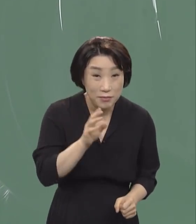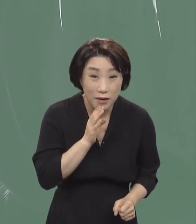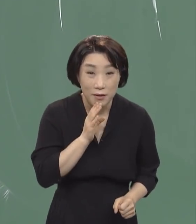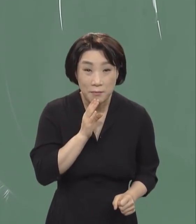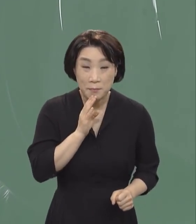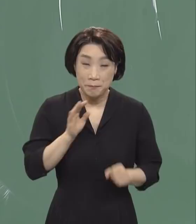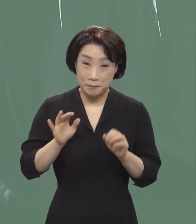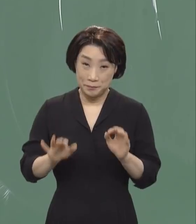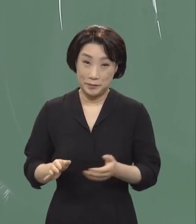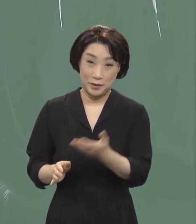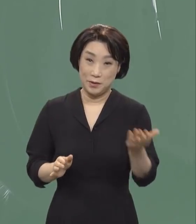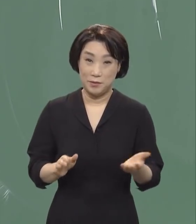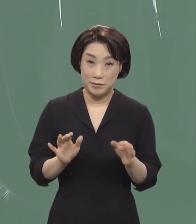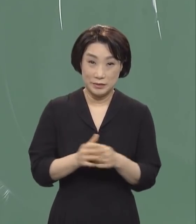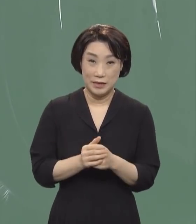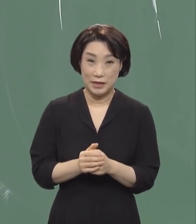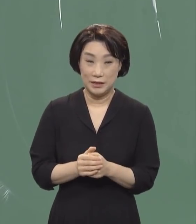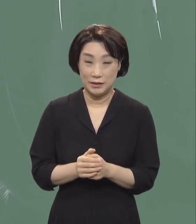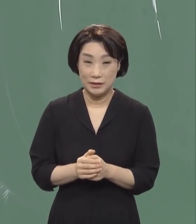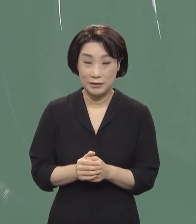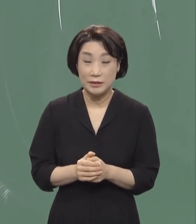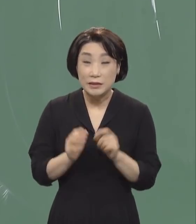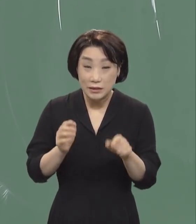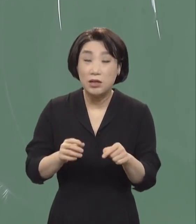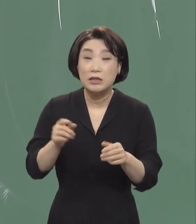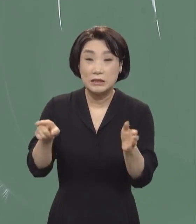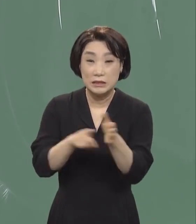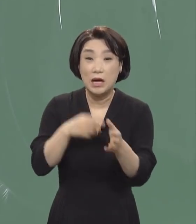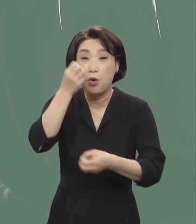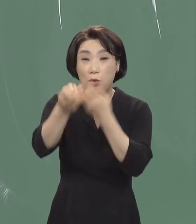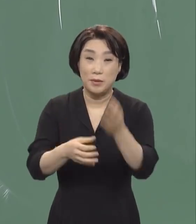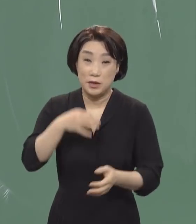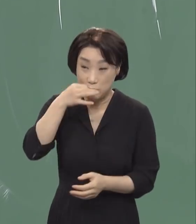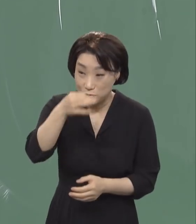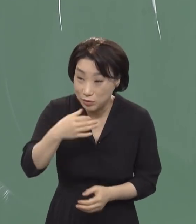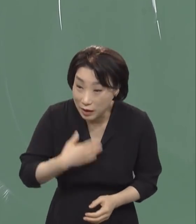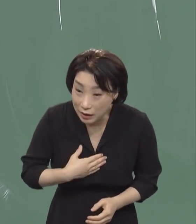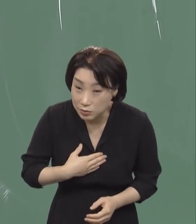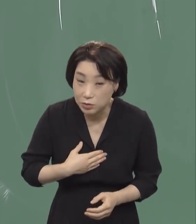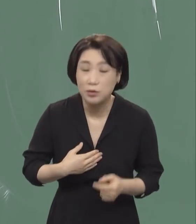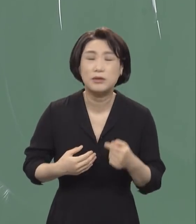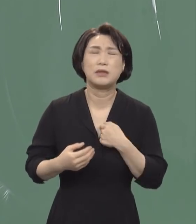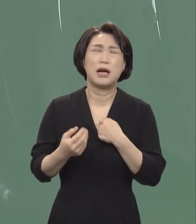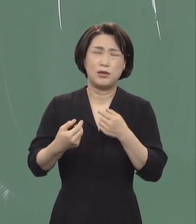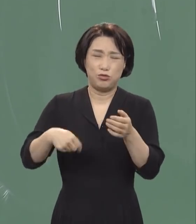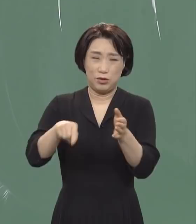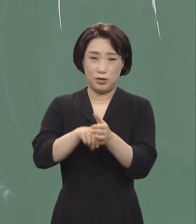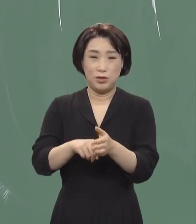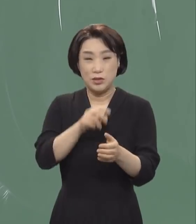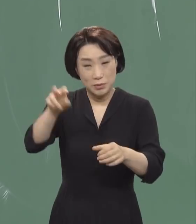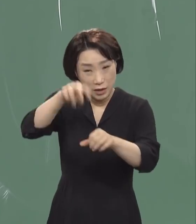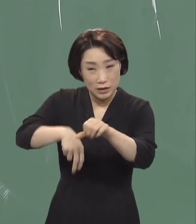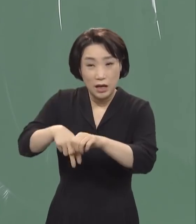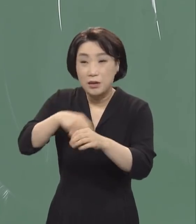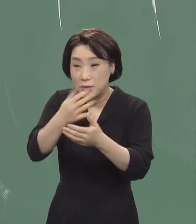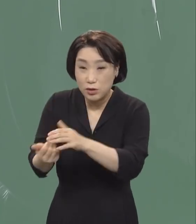말이오 우리 그것을 신앙 고백이라고 합니다 나 후에 죽어주신 주님